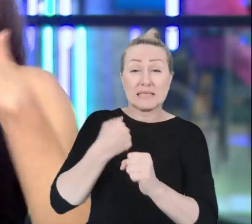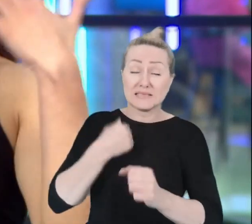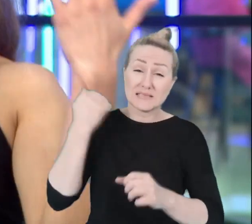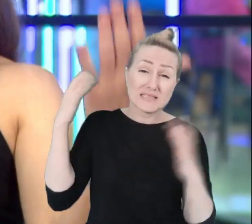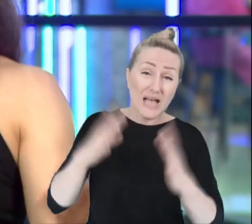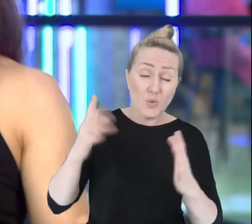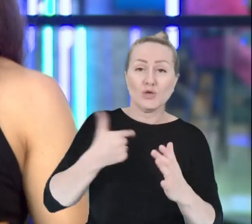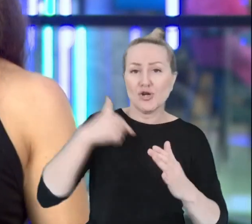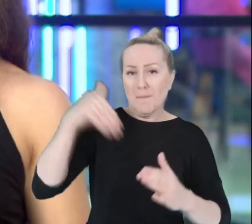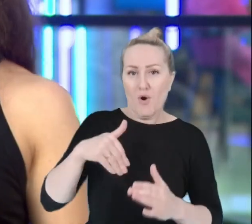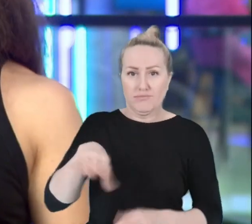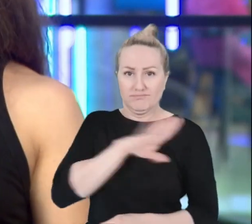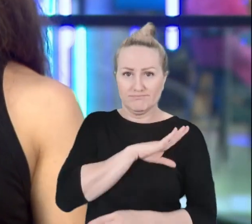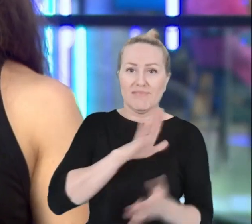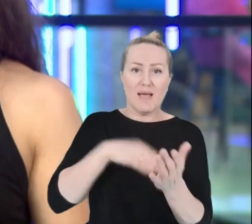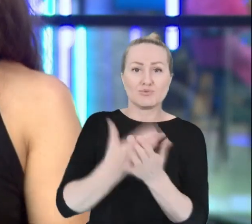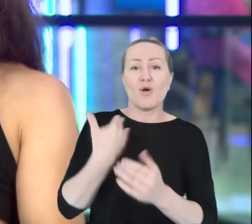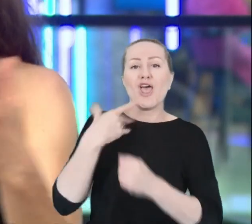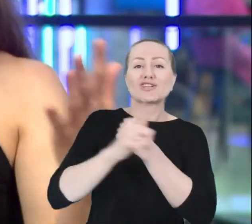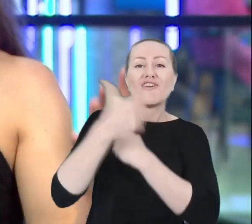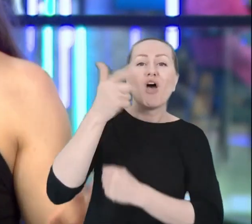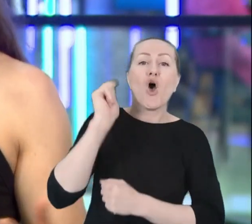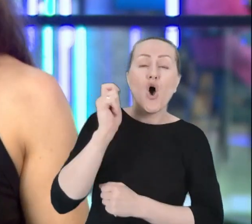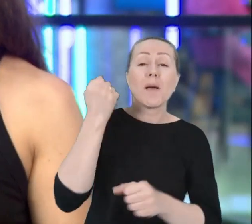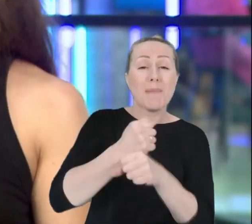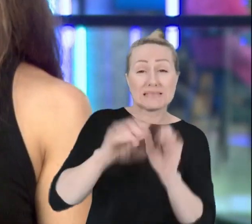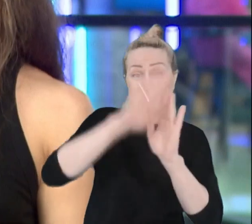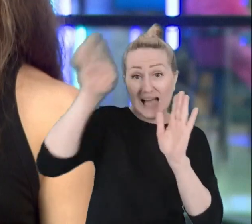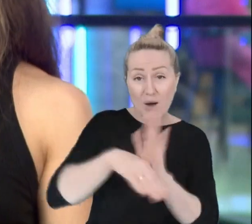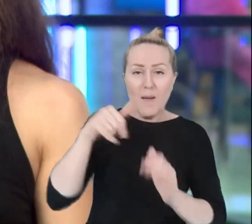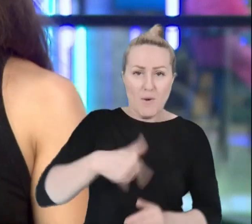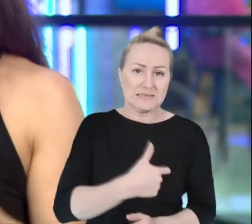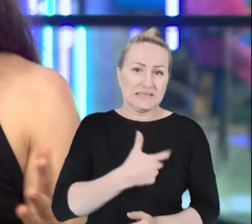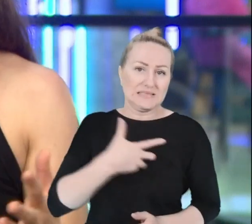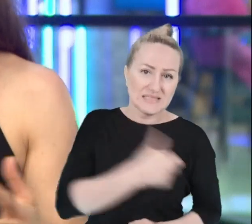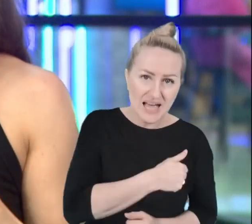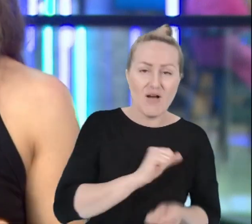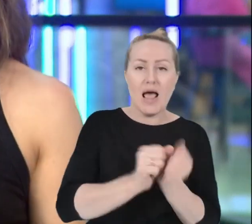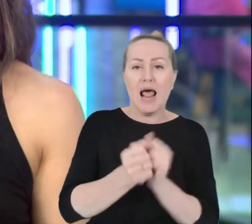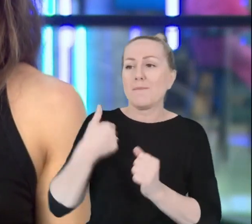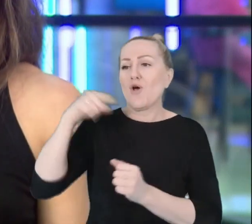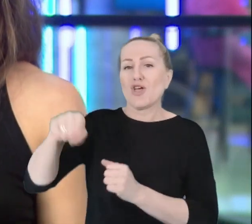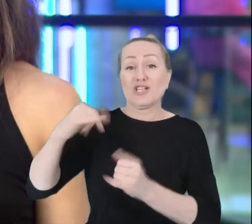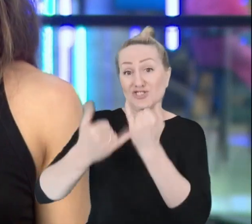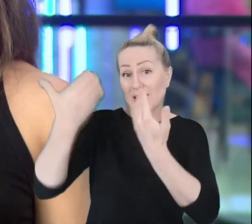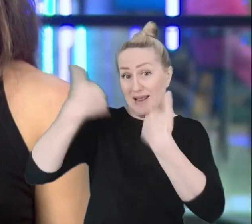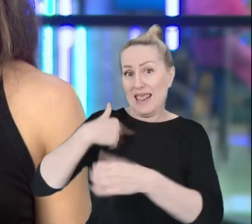po, 72 godzinach na nogach na, oddziale chirurgicznym, jeśli jestem lekarzem na